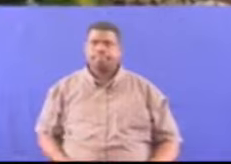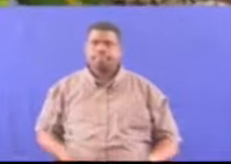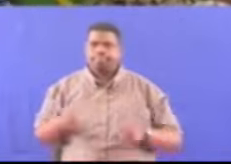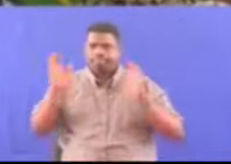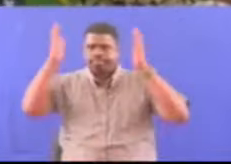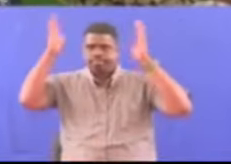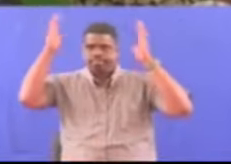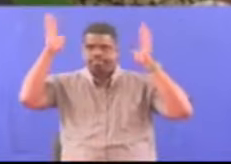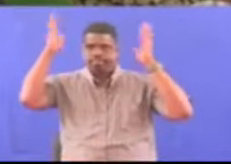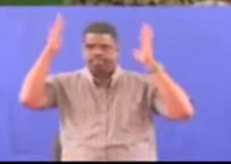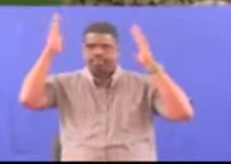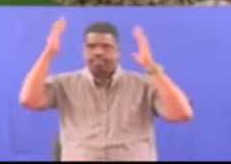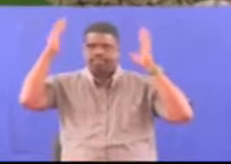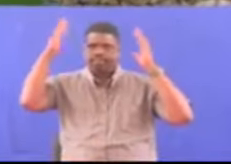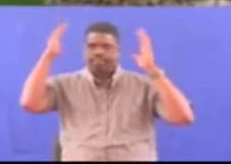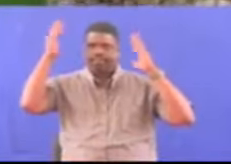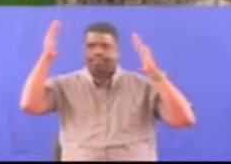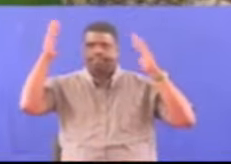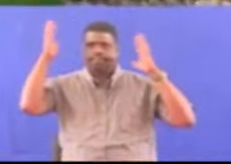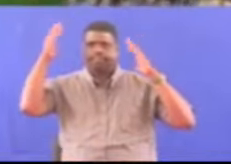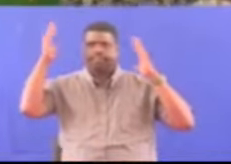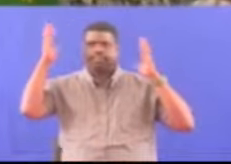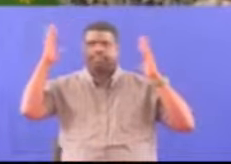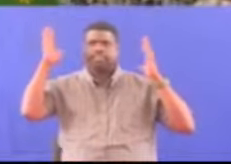makofi mazito kabisa.